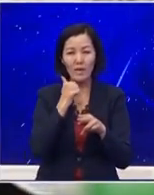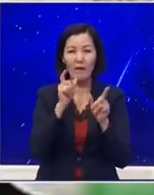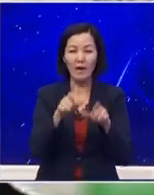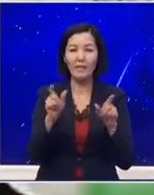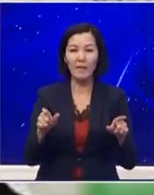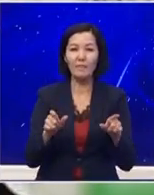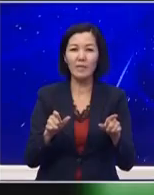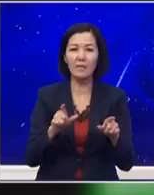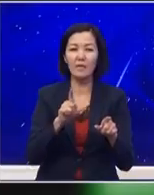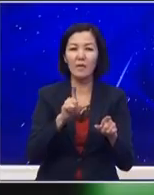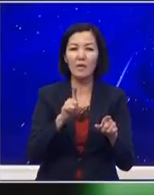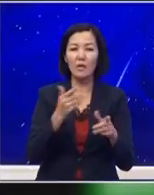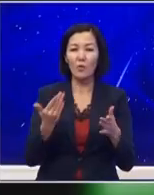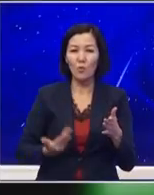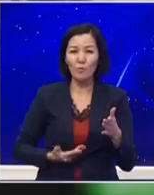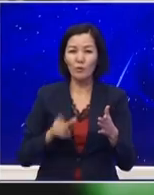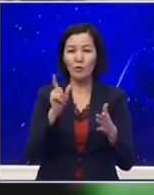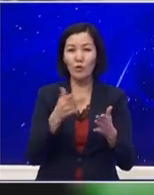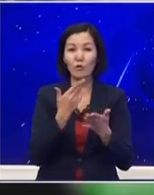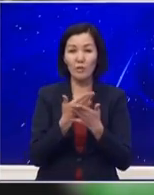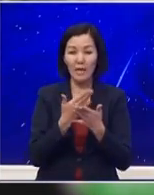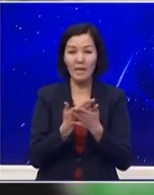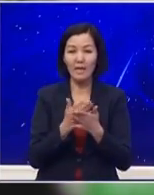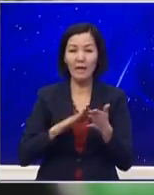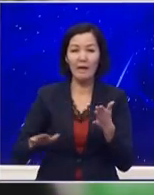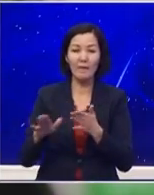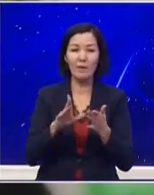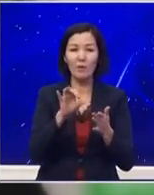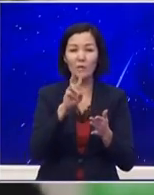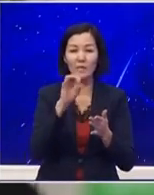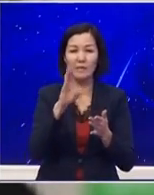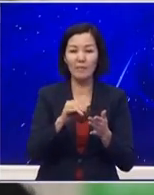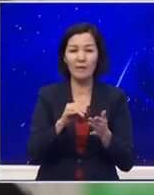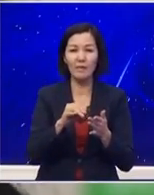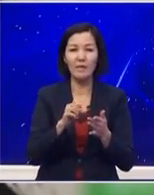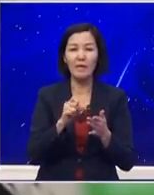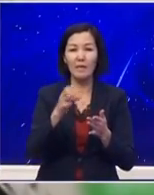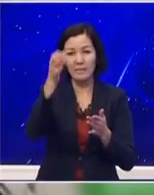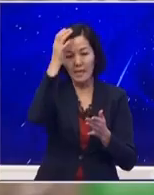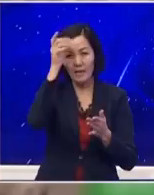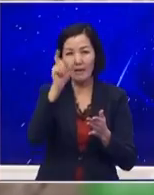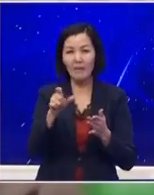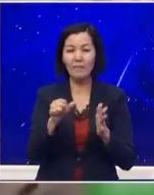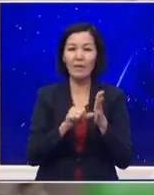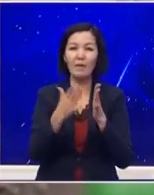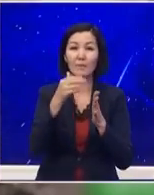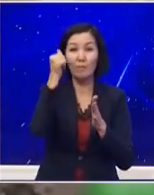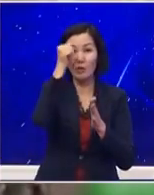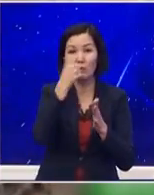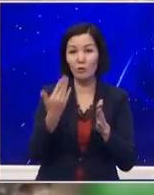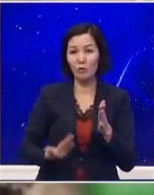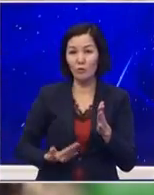адамдардың Сулавесиде болғаны туралы айғақ. Ғалымдар бұл аймақта Homo sapiens, яғни саналы адамдар 65000 жыл бұрын аяқ басқанын